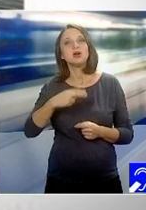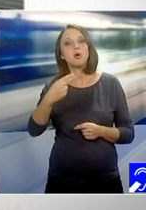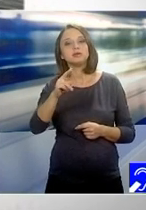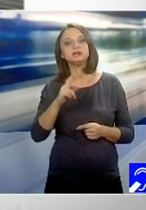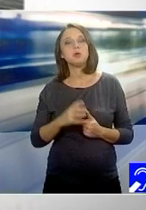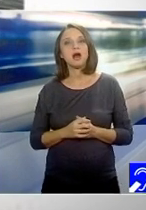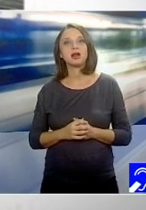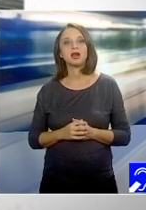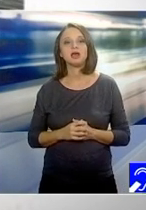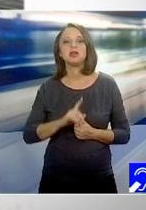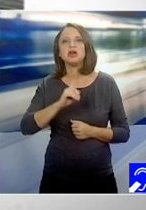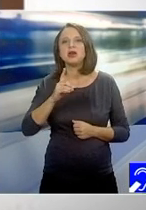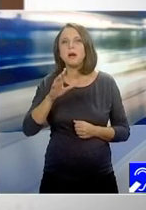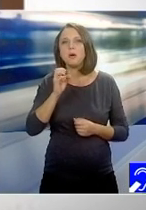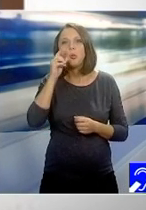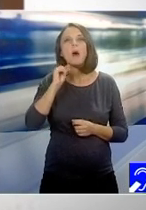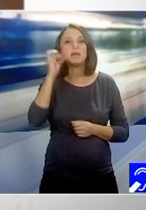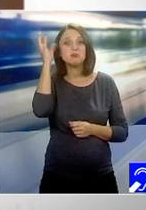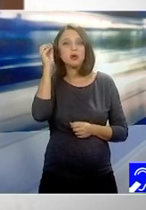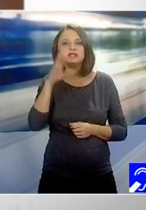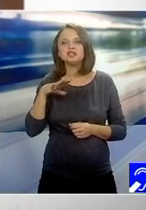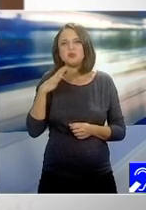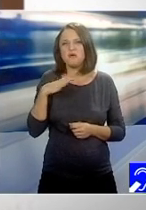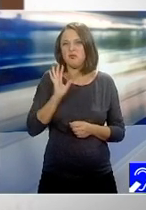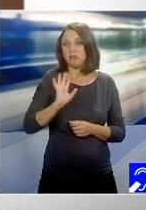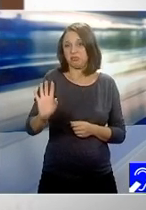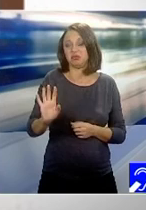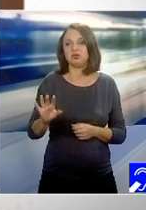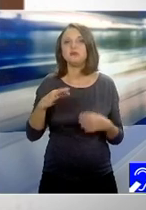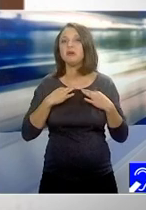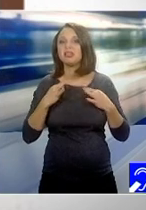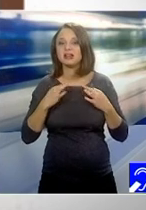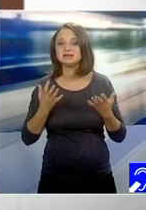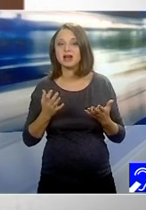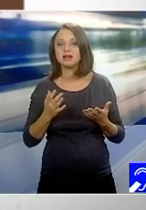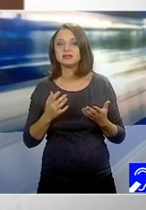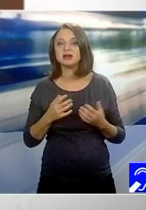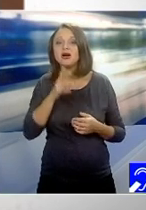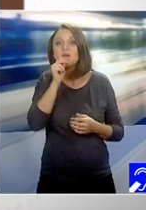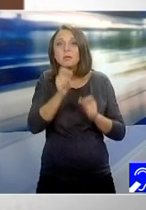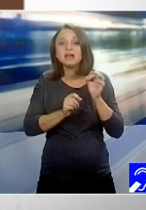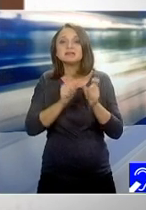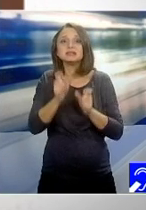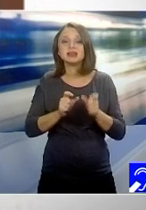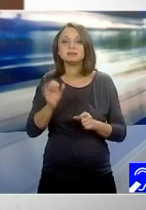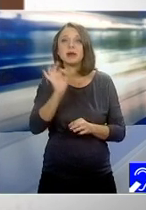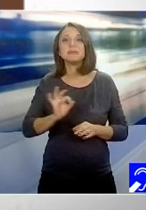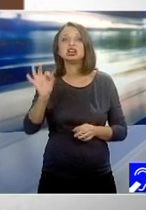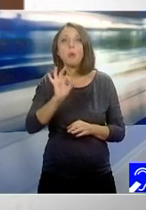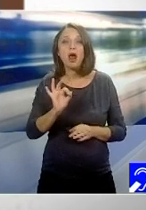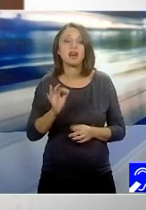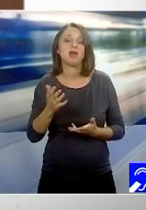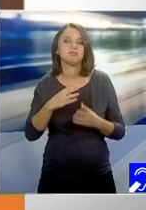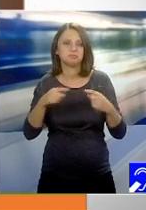este nicio brumă de voință politică, pentru că dacă și datele oficiale vorbesc de milioane de metri cub tăiați ilegal, acolo ar fi vorba